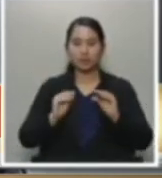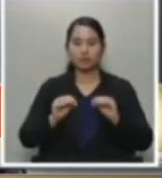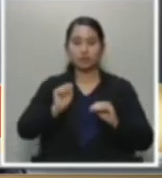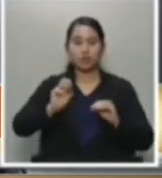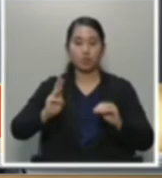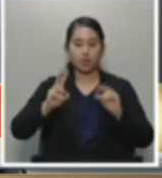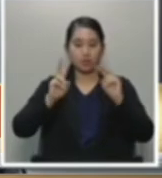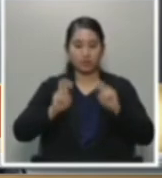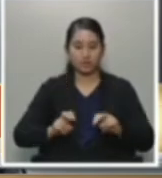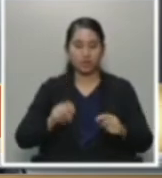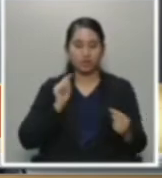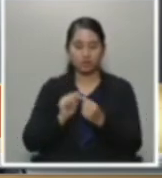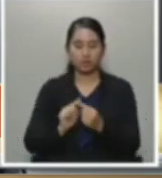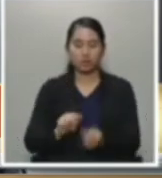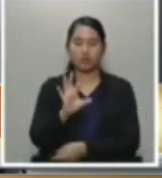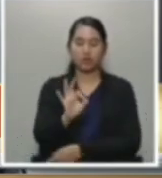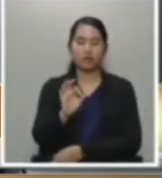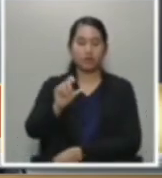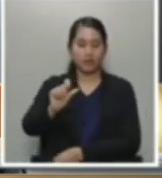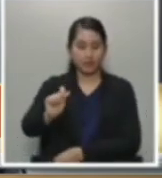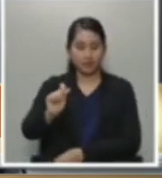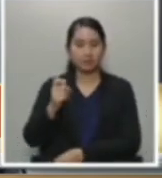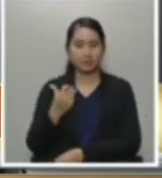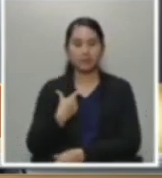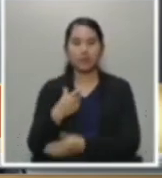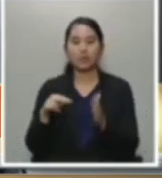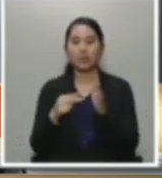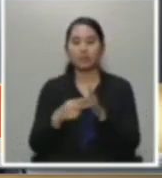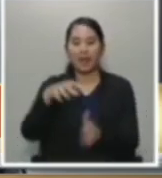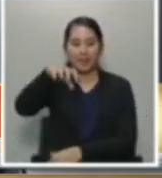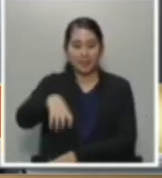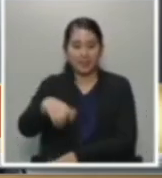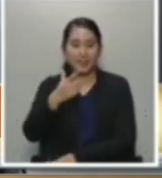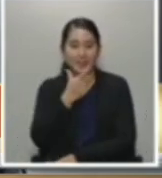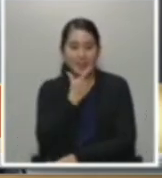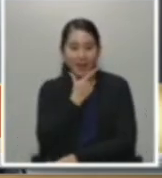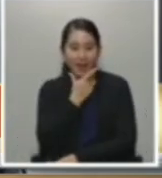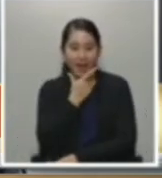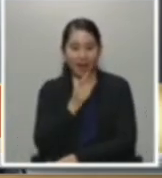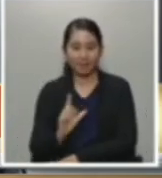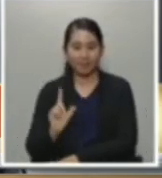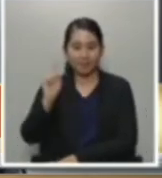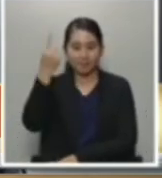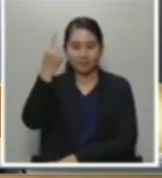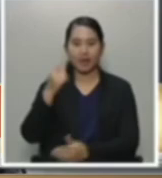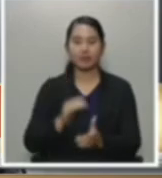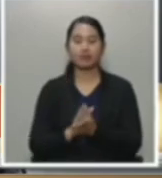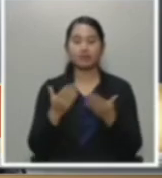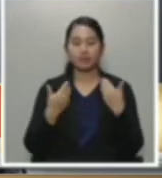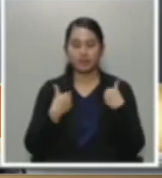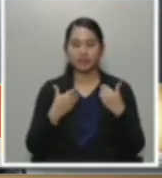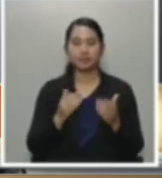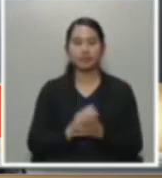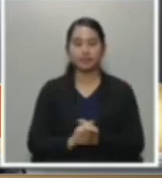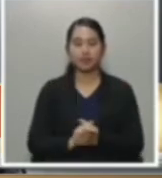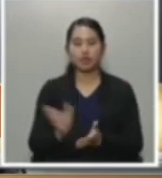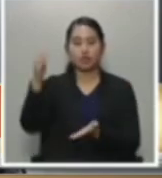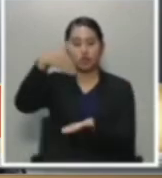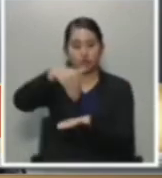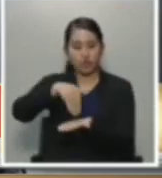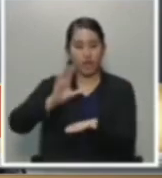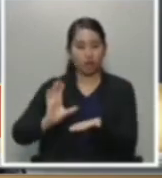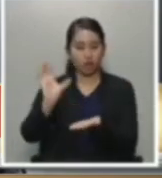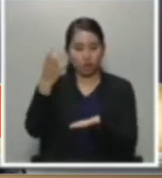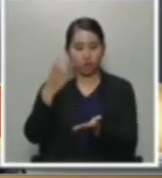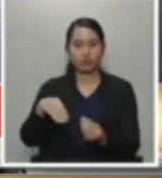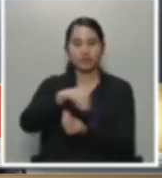คือแนว 9A นะครับอันนี้จะเป็นสมาร์ทซิตี้แห่งใหม่ของโลกเป็นศูนย์กลางของโลกใหม่นะครับเขตเศรษฐ